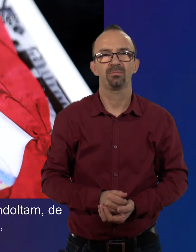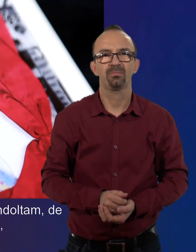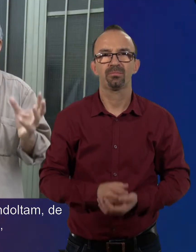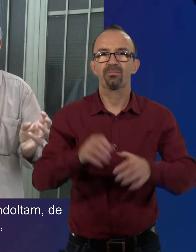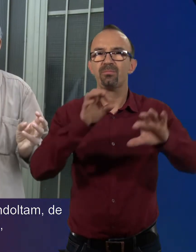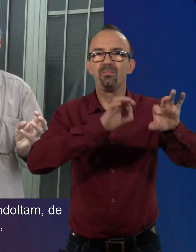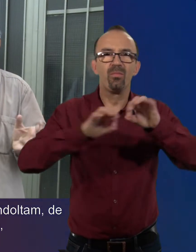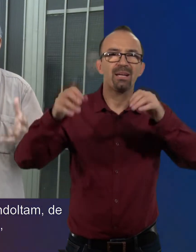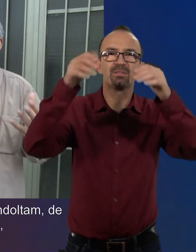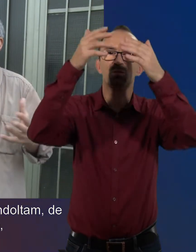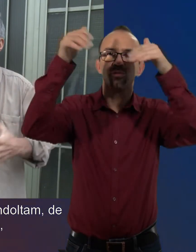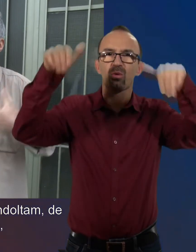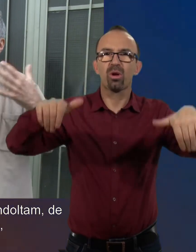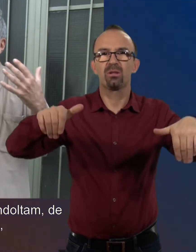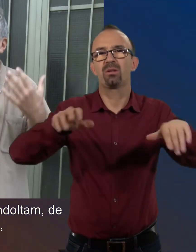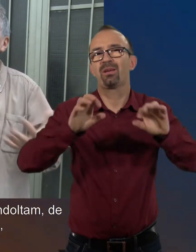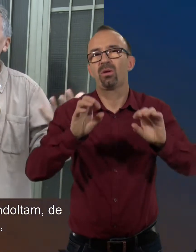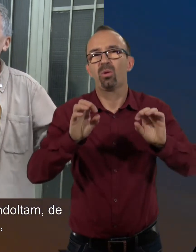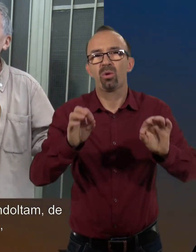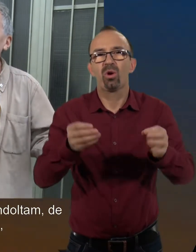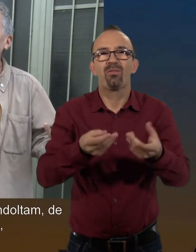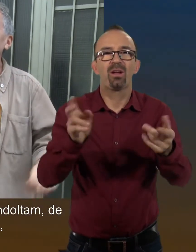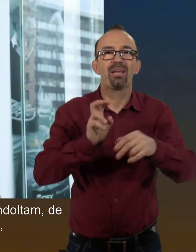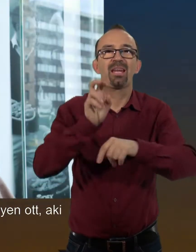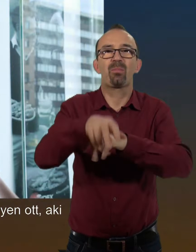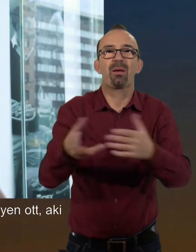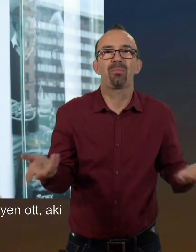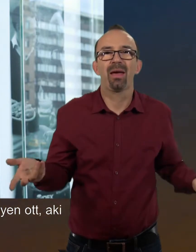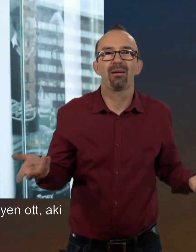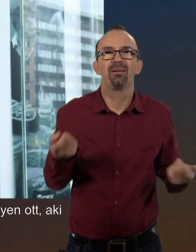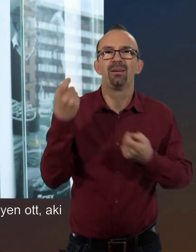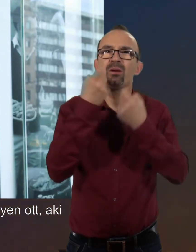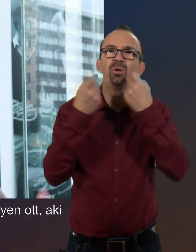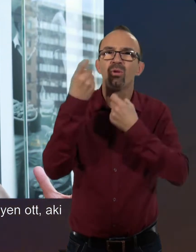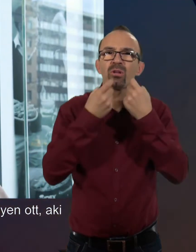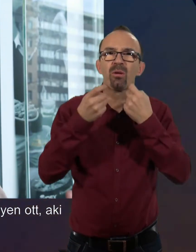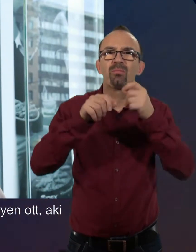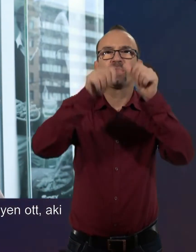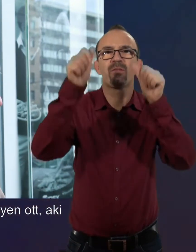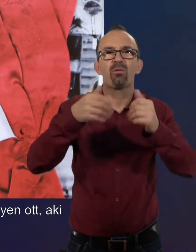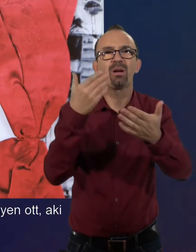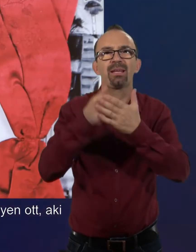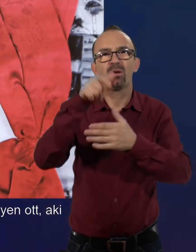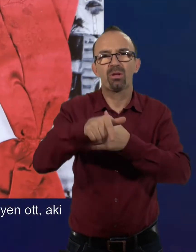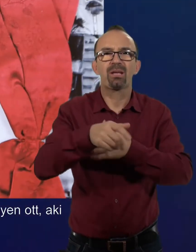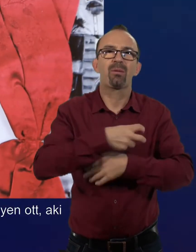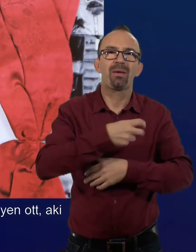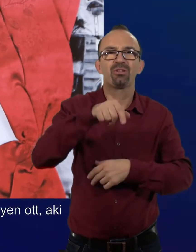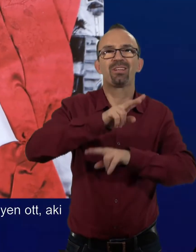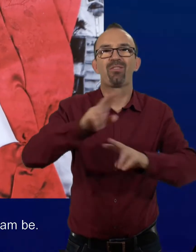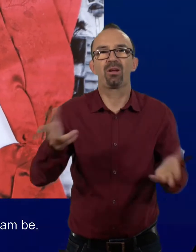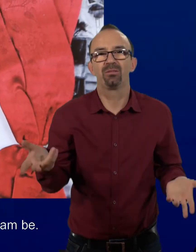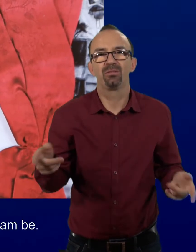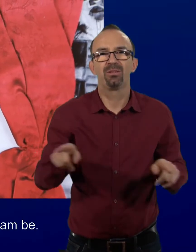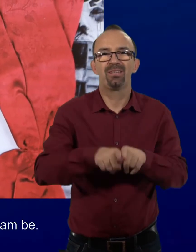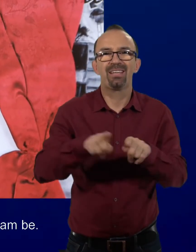Akkor elkészült ez a függöny, akkor gondoltam, de hát akkor valaki lépjen be ezen, és tehát kigondoltam, hogy egy figura legyen ott, aki mégiscsak itt van,